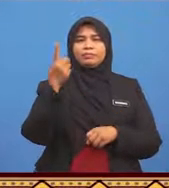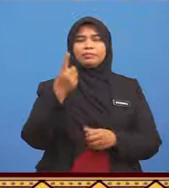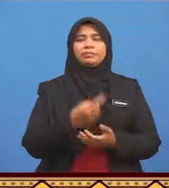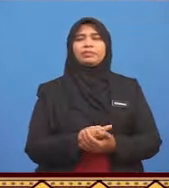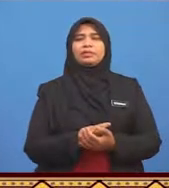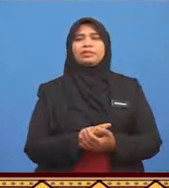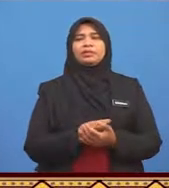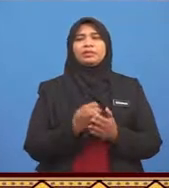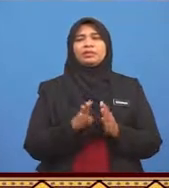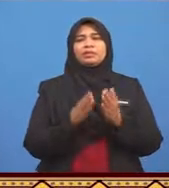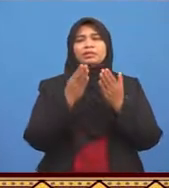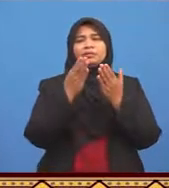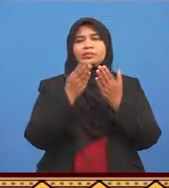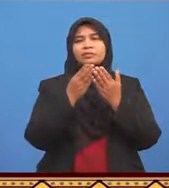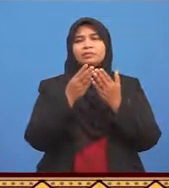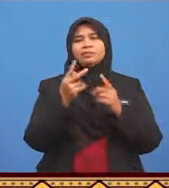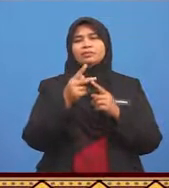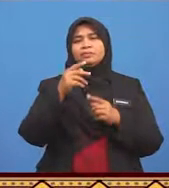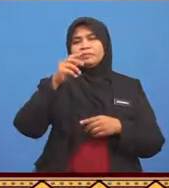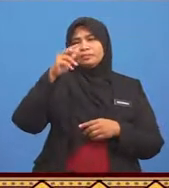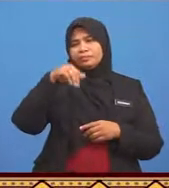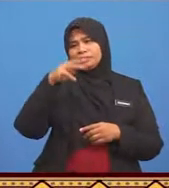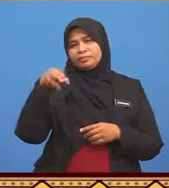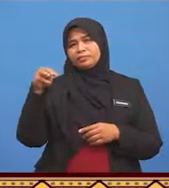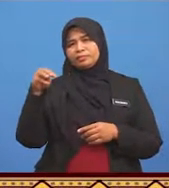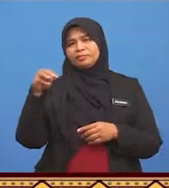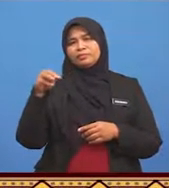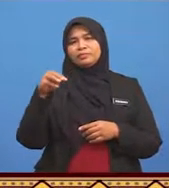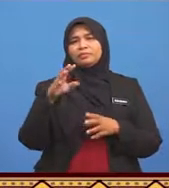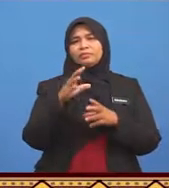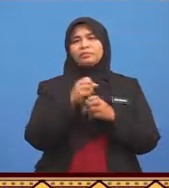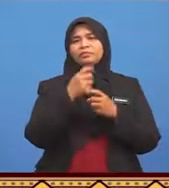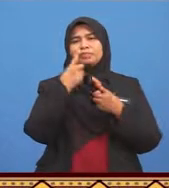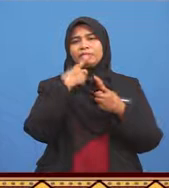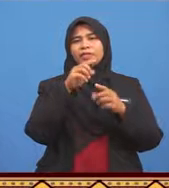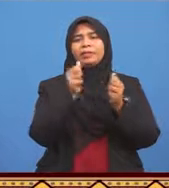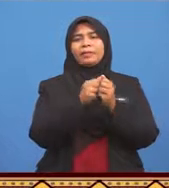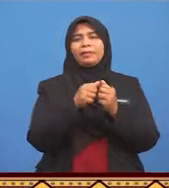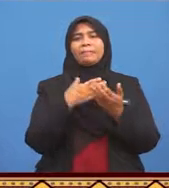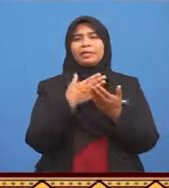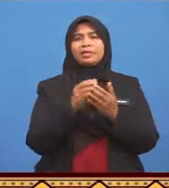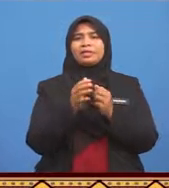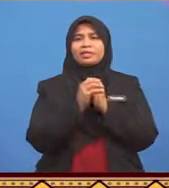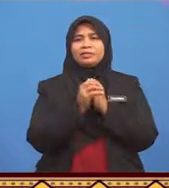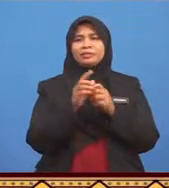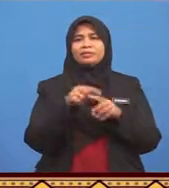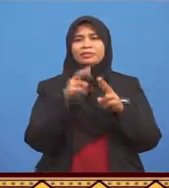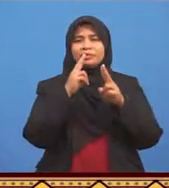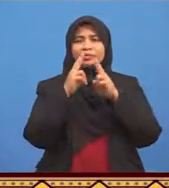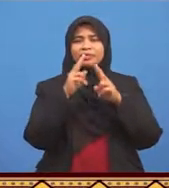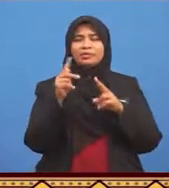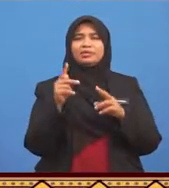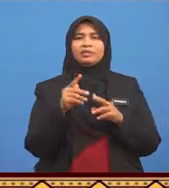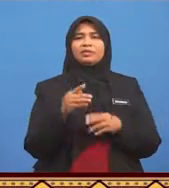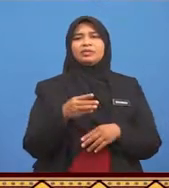Alhamdulillah, murid-murid dapat menjawab soalan Ustazah dengan baik sekali. Tahniah diucapkan. Bagi yang